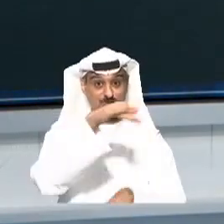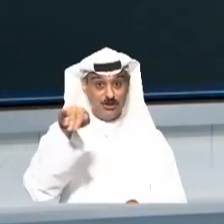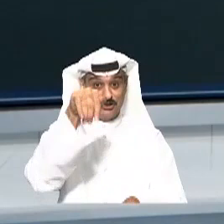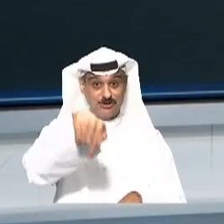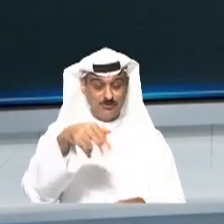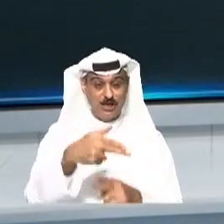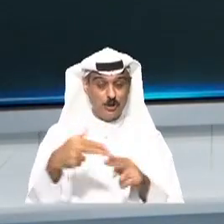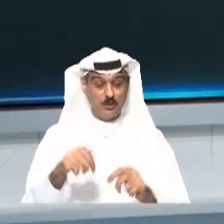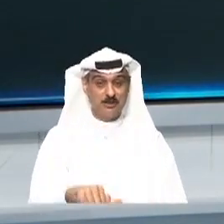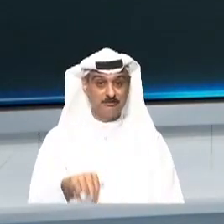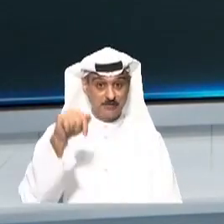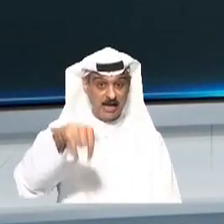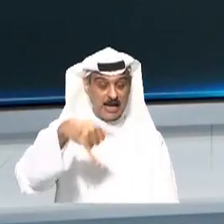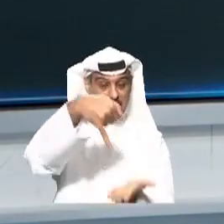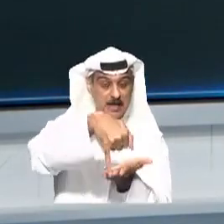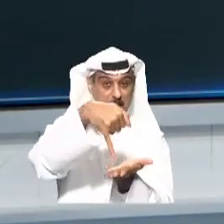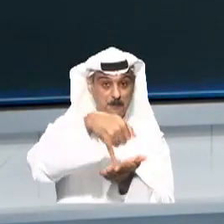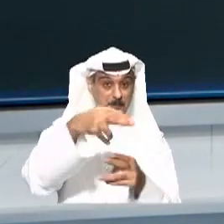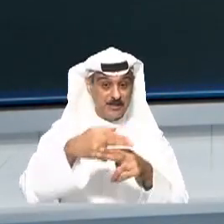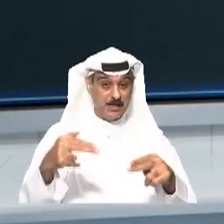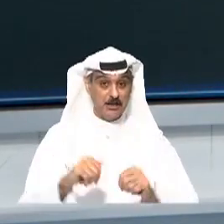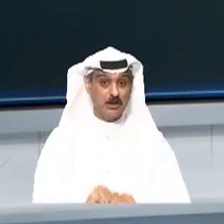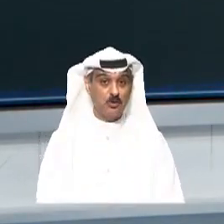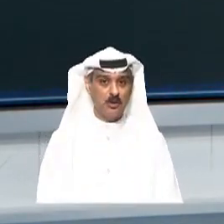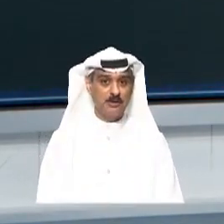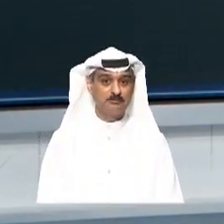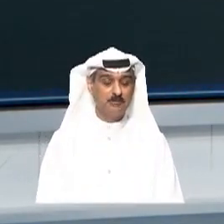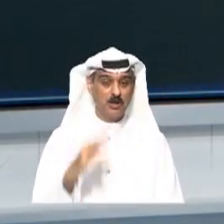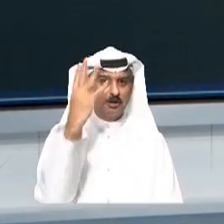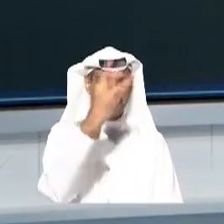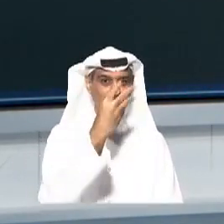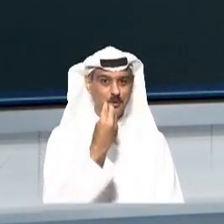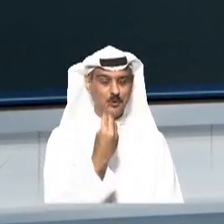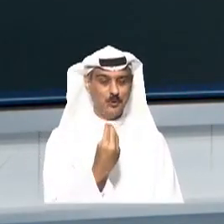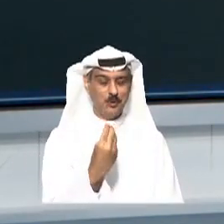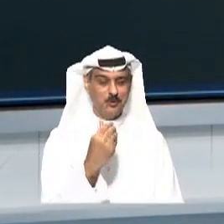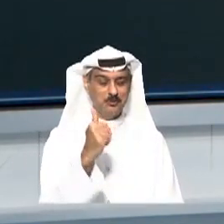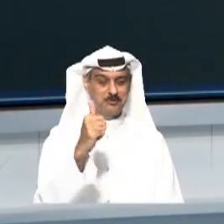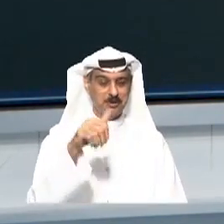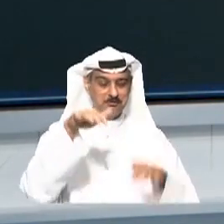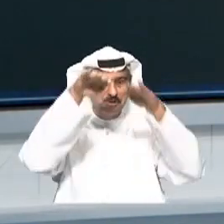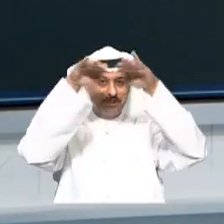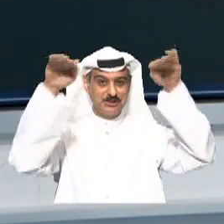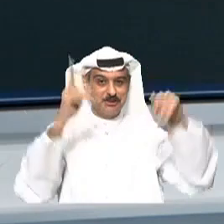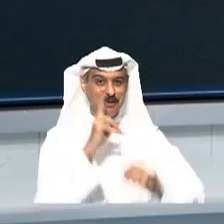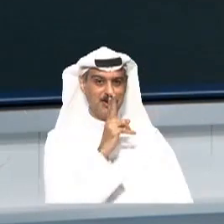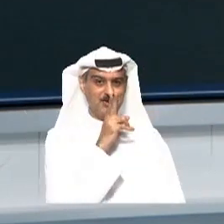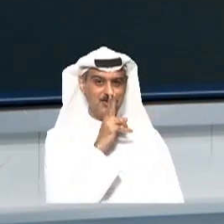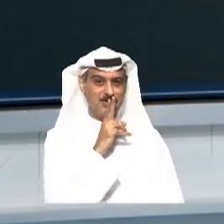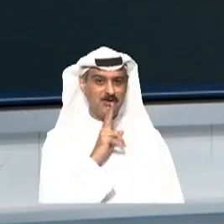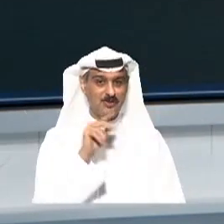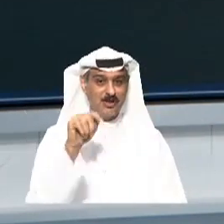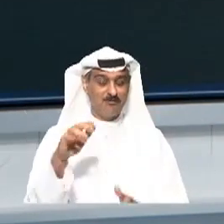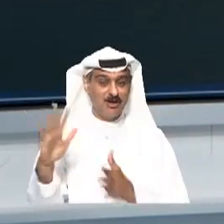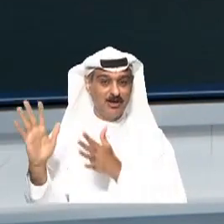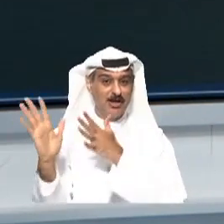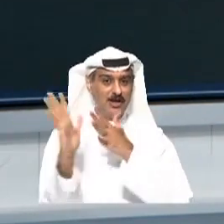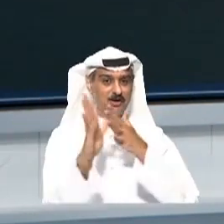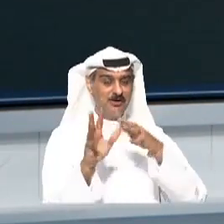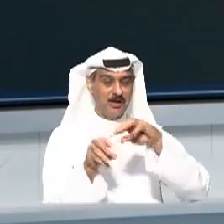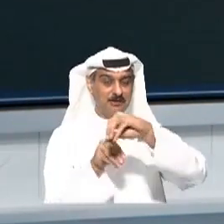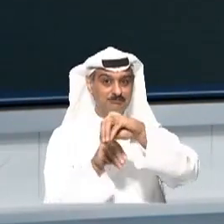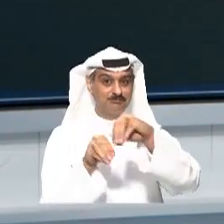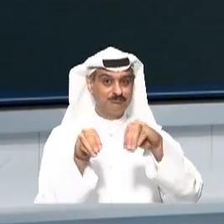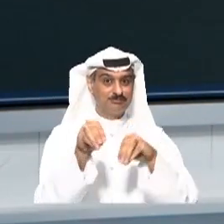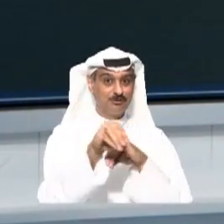الأجواء الحالية في مدينة الكويت وضواحيها أجواء معتدلة، السماء صافية بشكل عام، الرياح متقلبة الاتجاه خفيفة